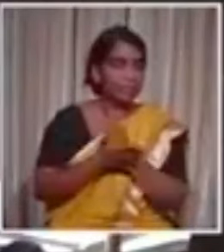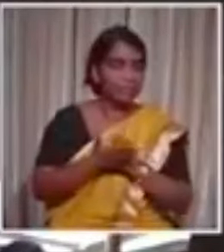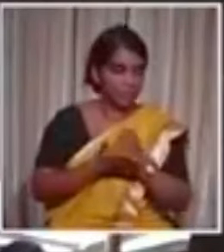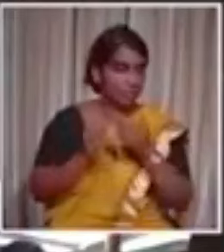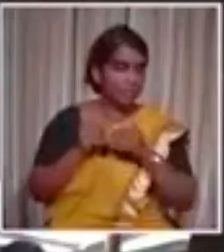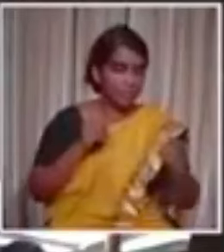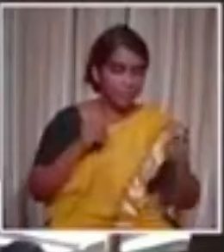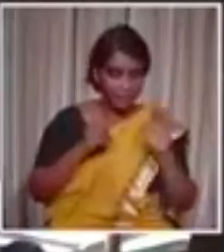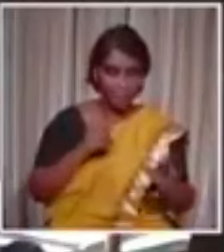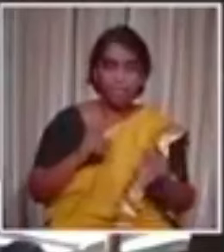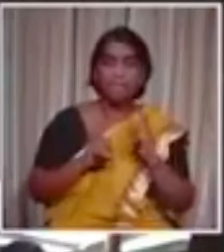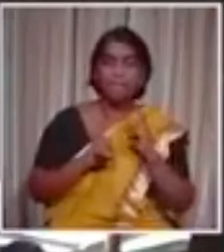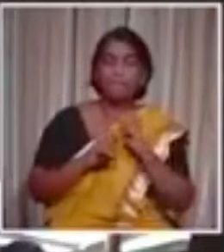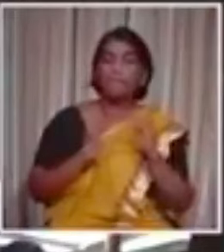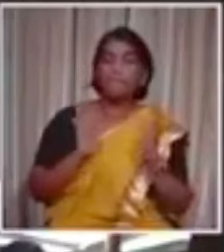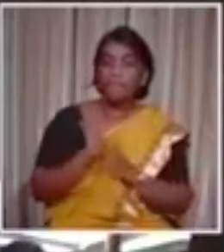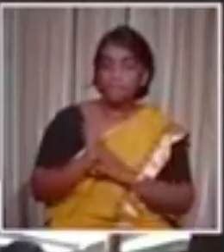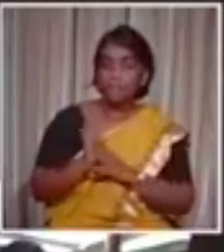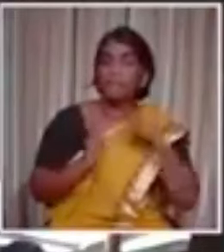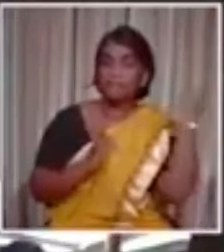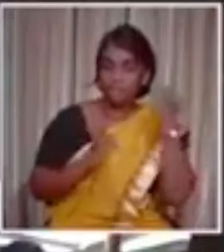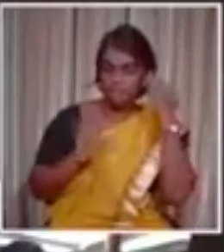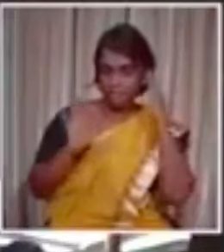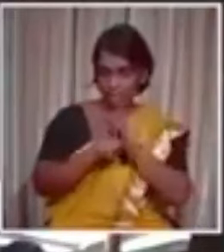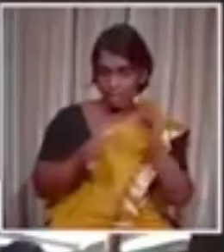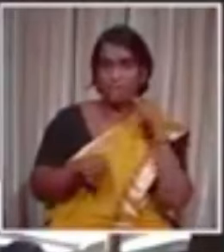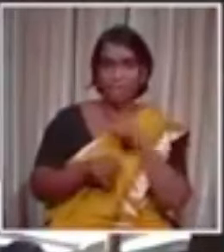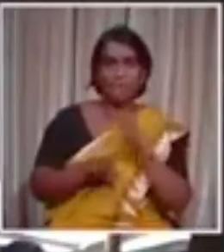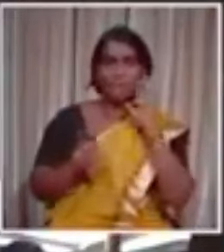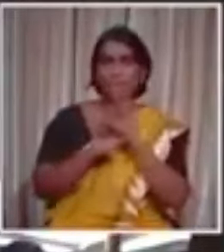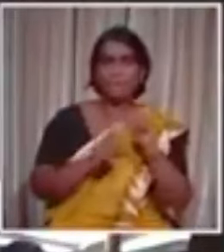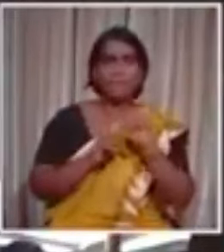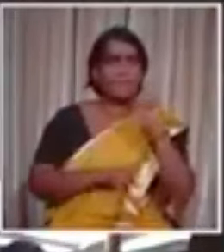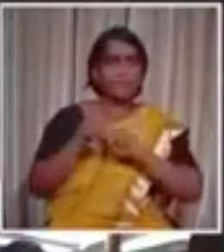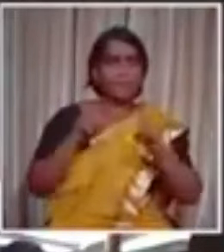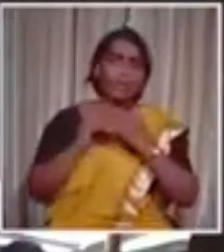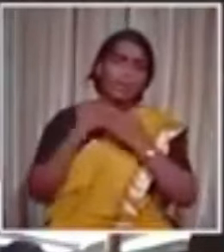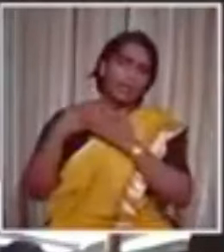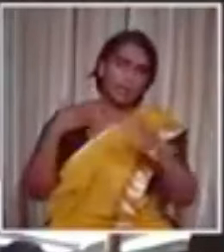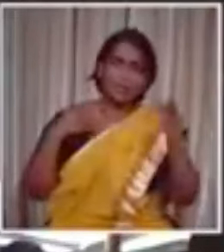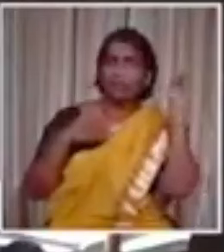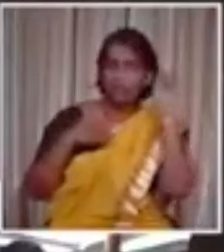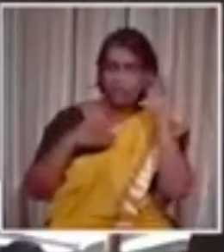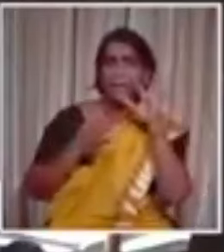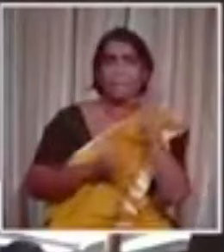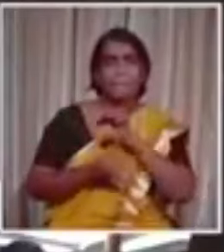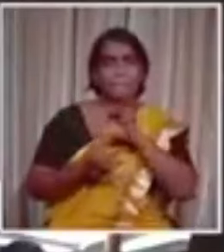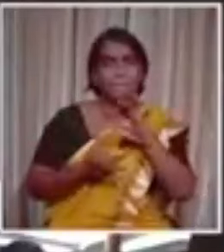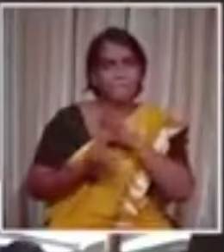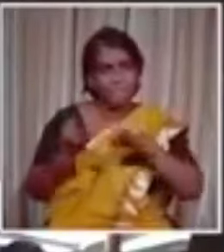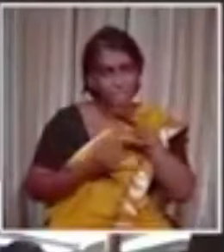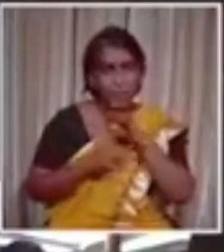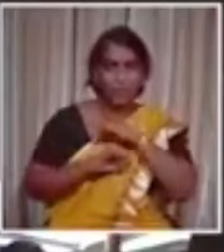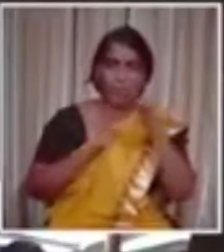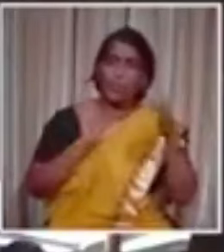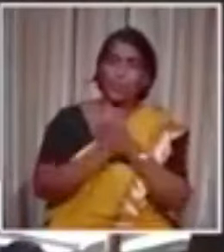පවතින්නේ අගමැතිතුමා කරපු ප්‍රකාශය මත. මේ ප්‍රකාශය මේ පාර්ලිමේන්තුව අපි දීර්ඝ කාලයක් අහලා තිබෙනවා. ප්‍රජාතන්ත්‍රවාදී අපි ඔක්කොම